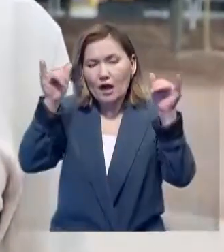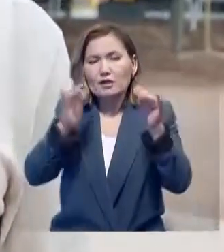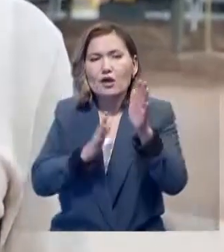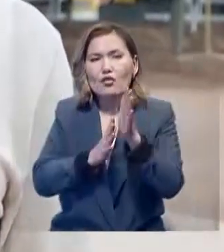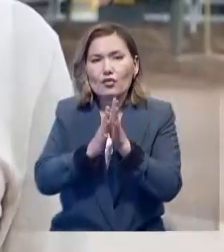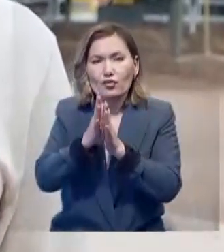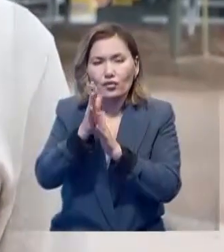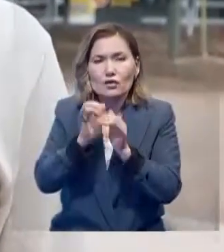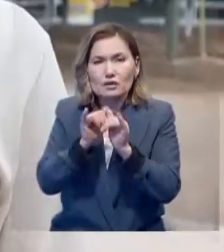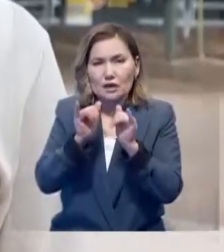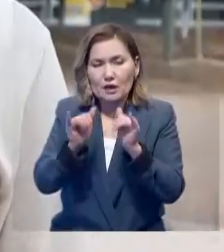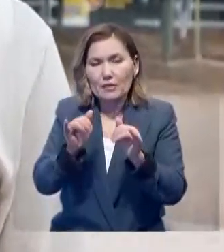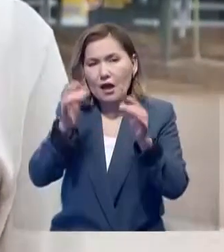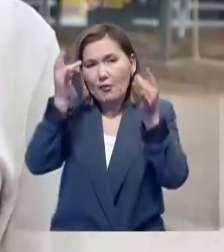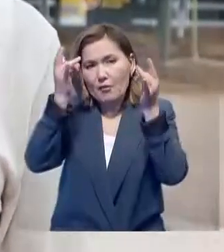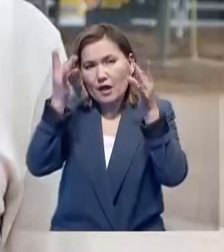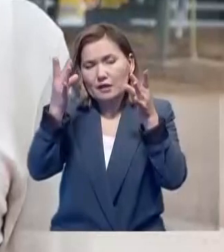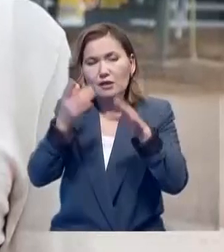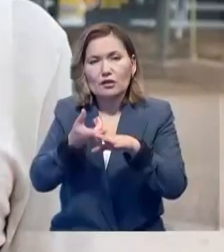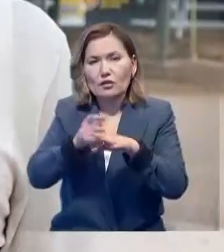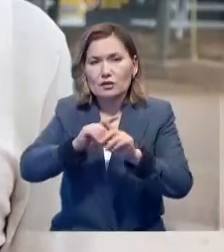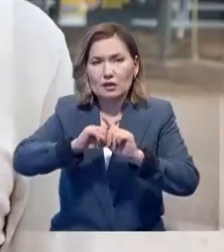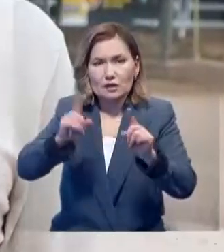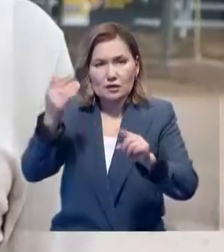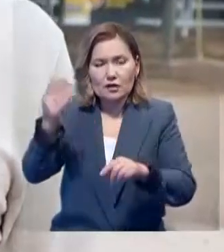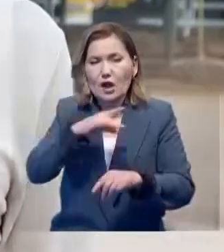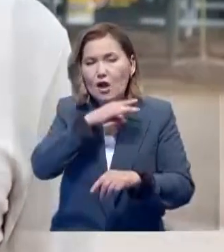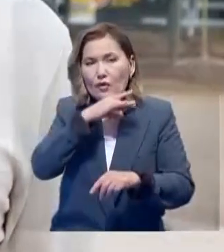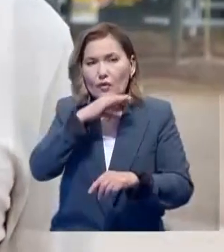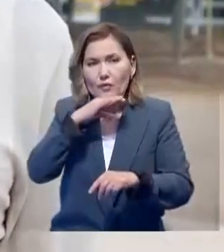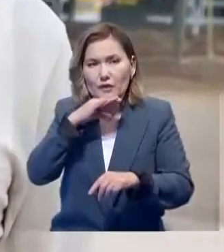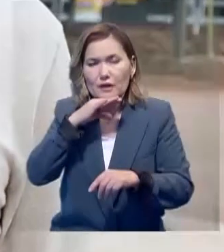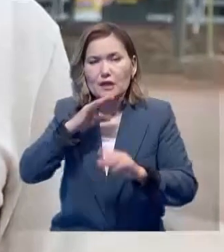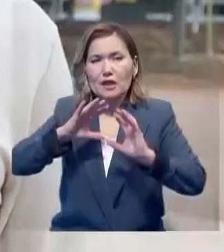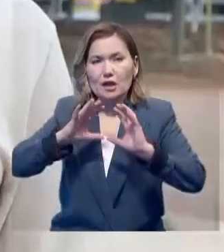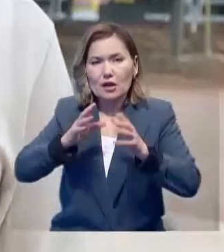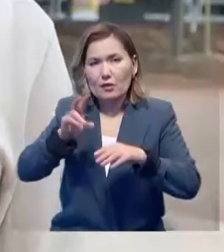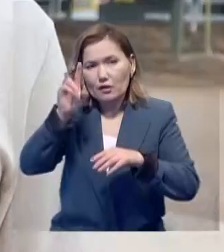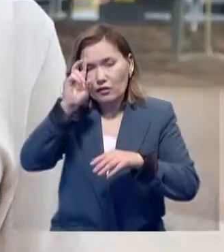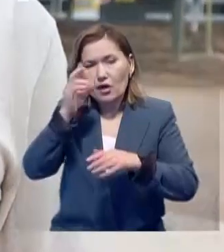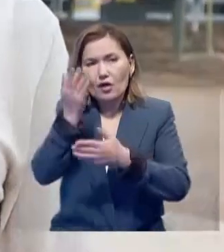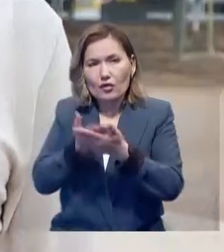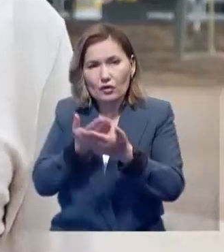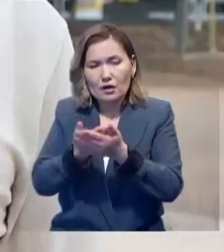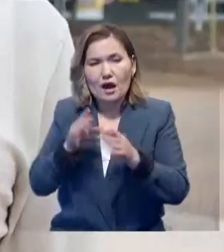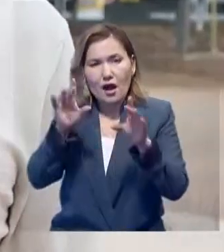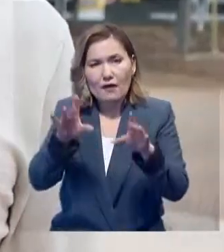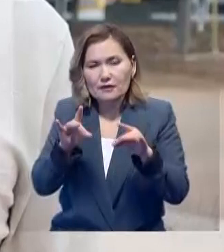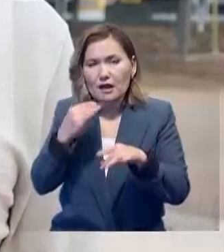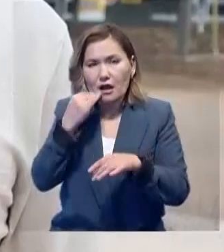жалпы мәдениеті көп елге үлгілі.